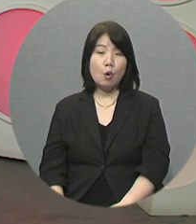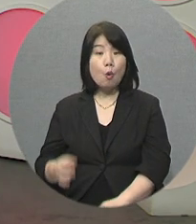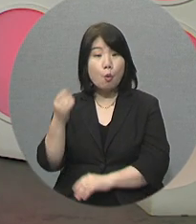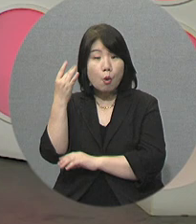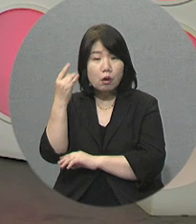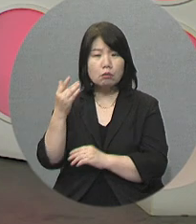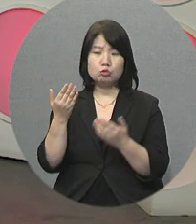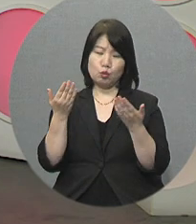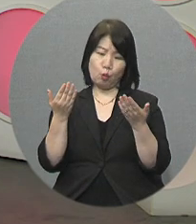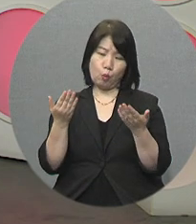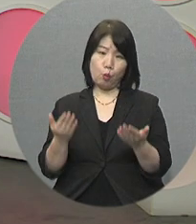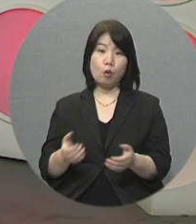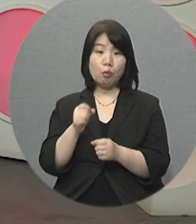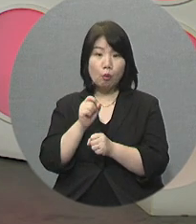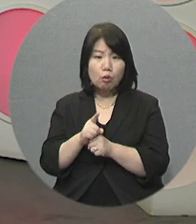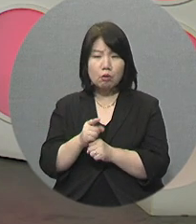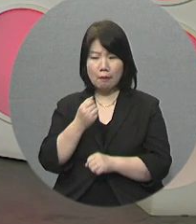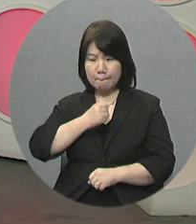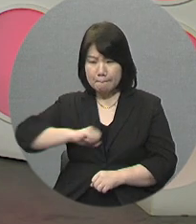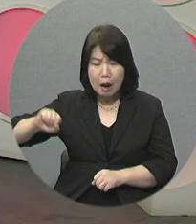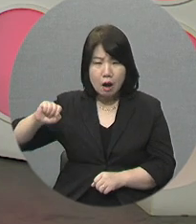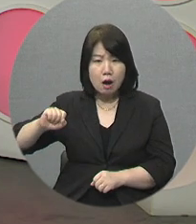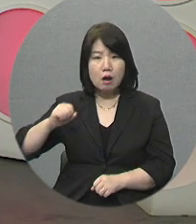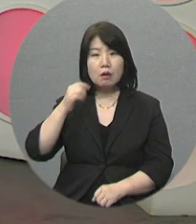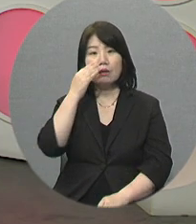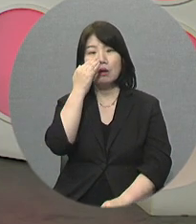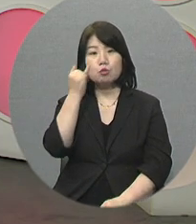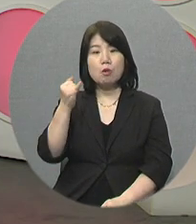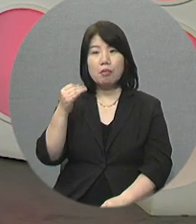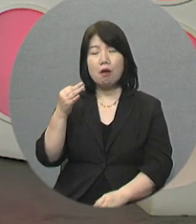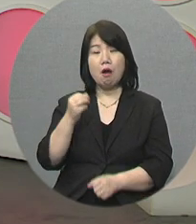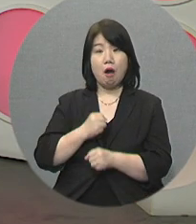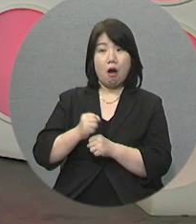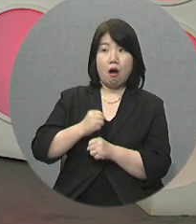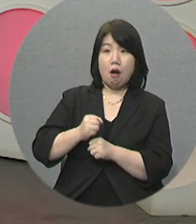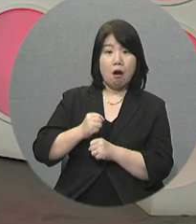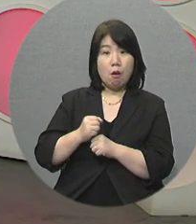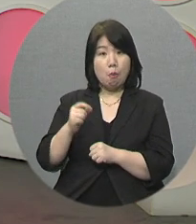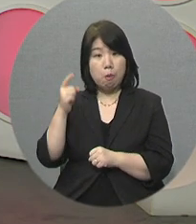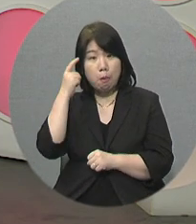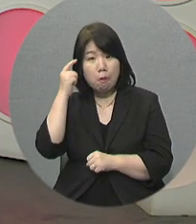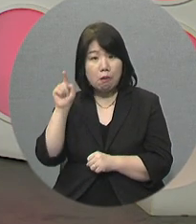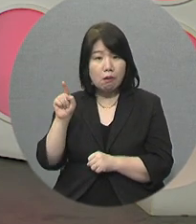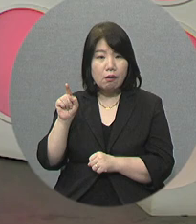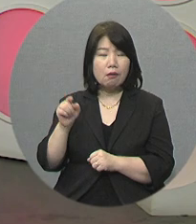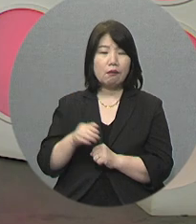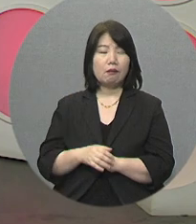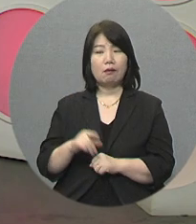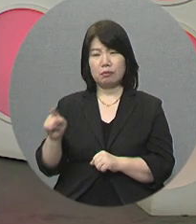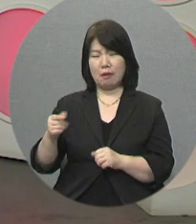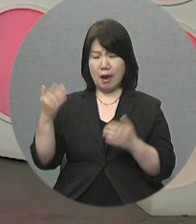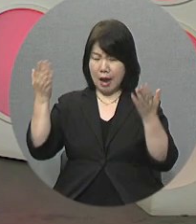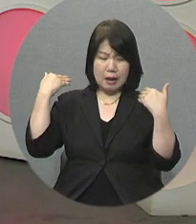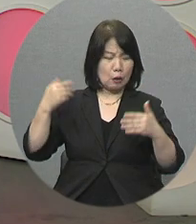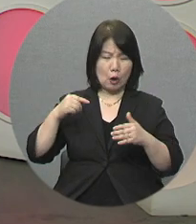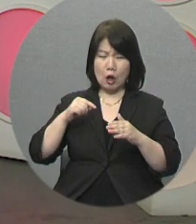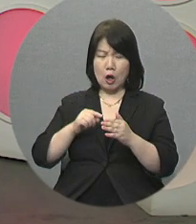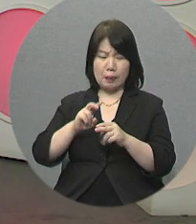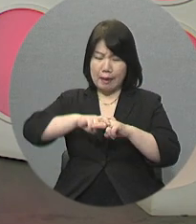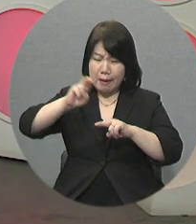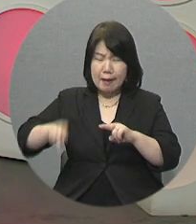조용한 아이였던 제가 방황을 하자 부모님은 당황을 했고 급기야 저는 학교에 가지 않겠다고